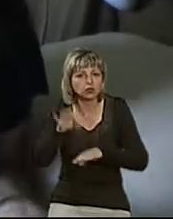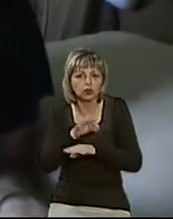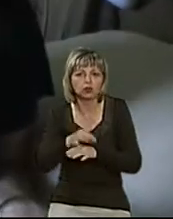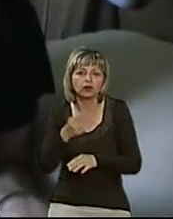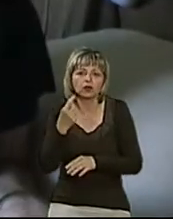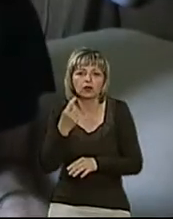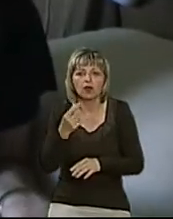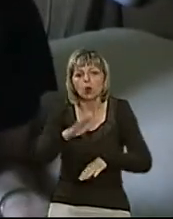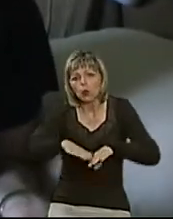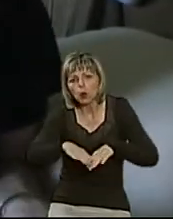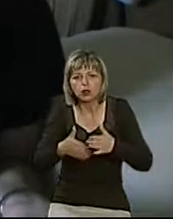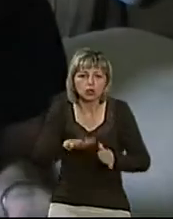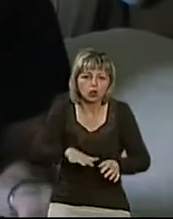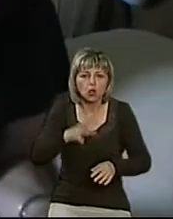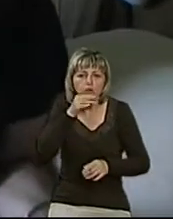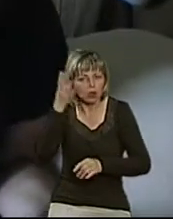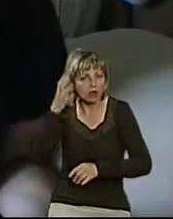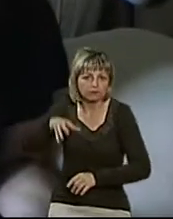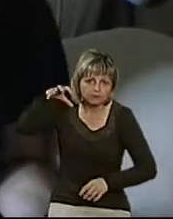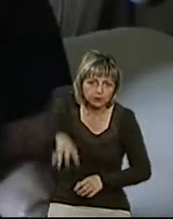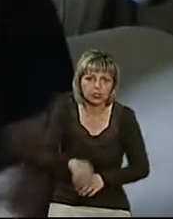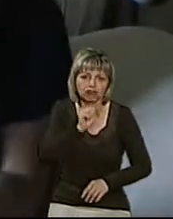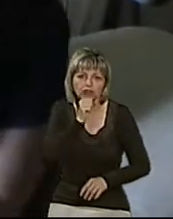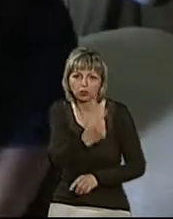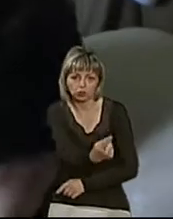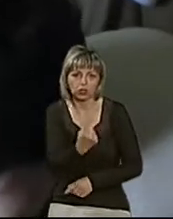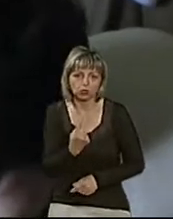її просто морду в землю, ту собаку, і вже той дідусь дійшов.